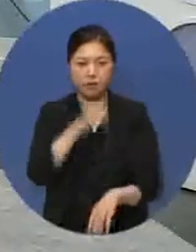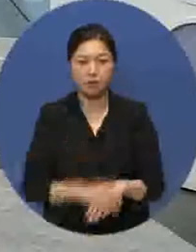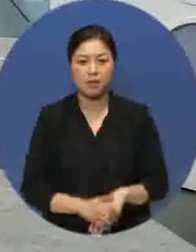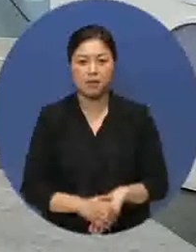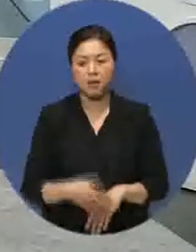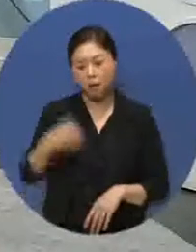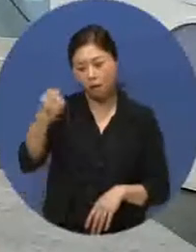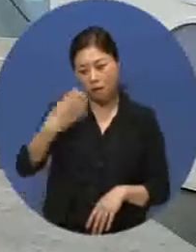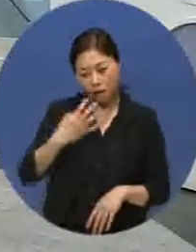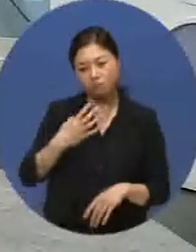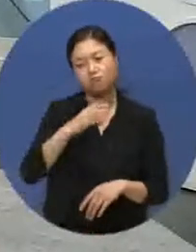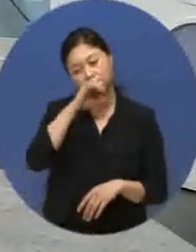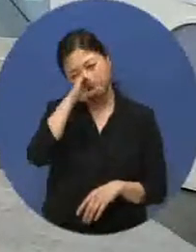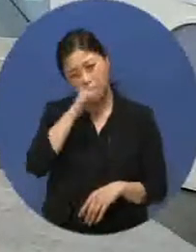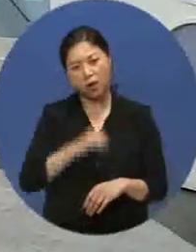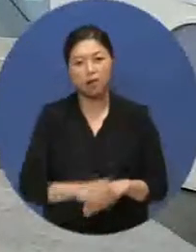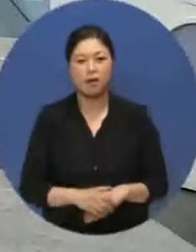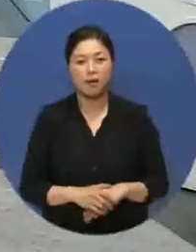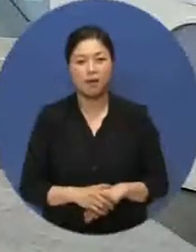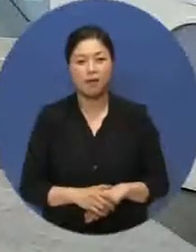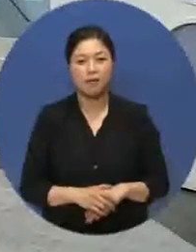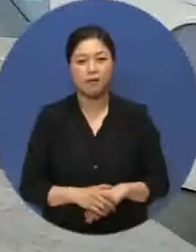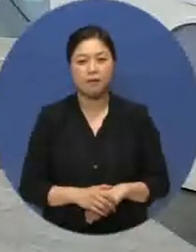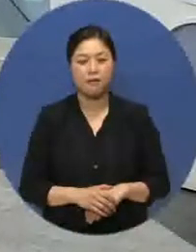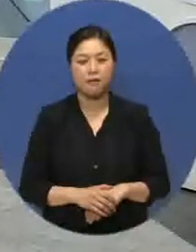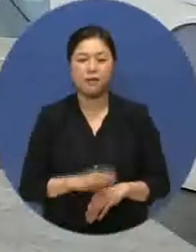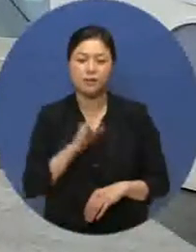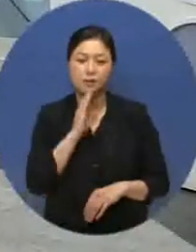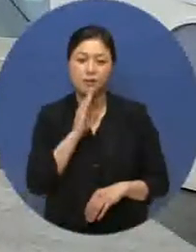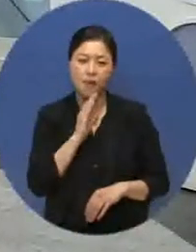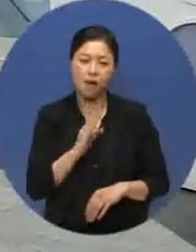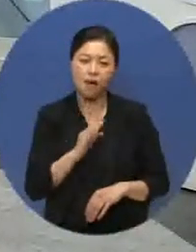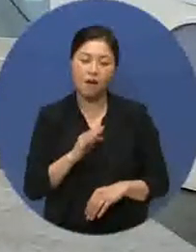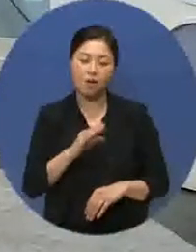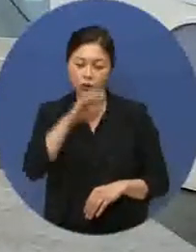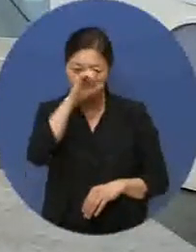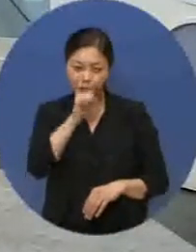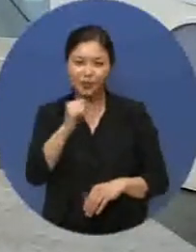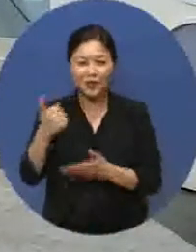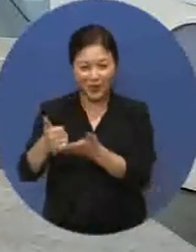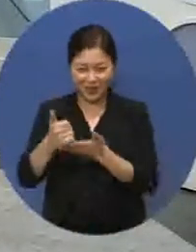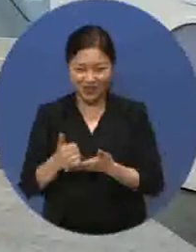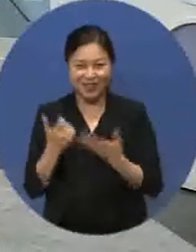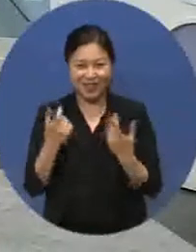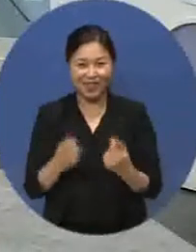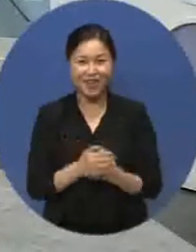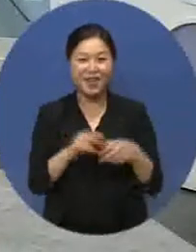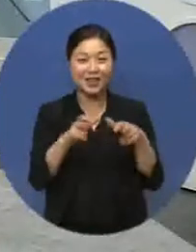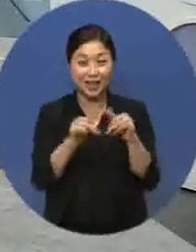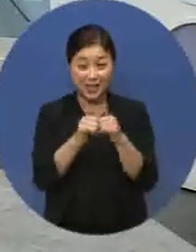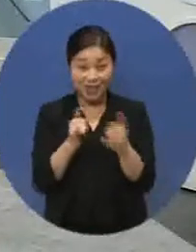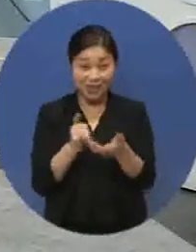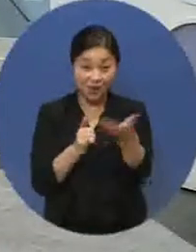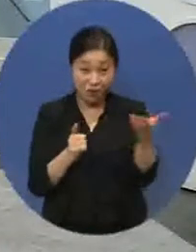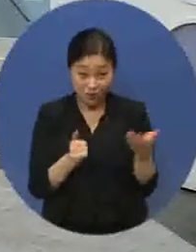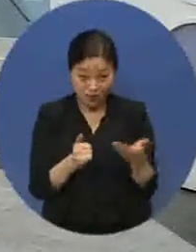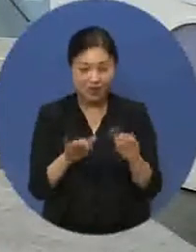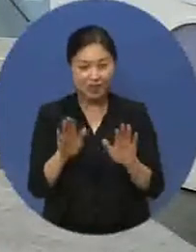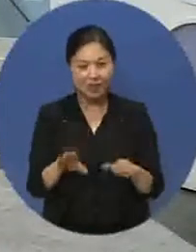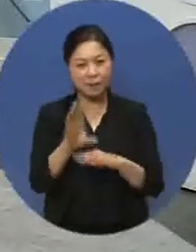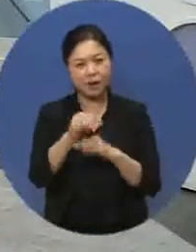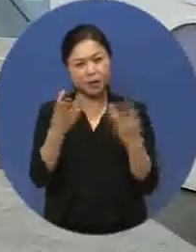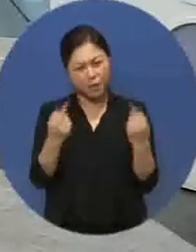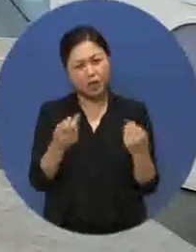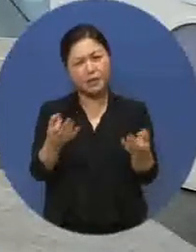말씀 주셨네. 아주 적절한 인물이 오늘 오신 것 같아요. 아. 우리 장애인 여러분들이 네. 이 방송을